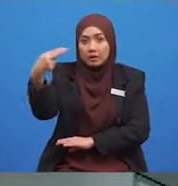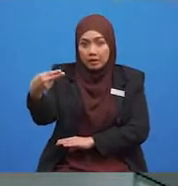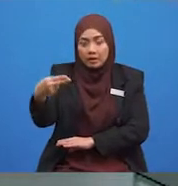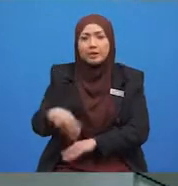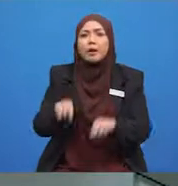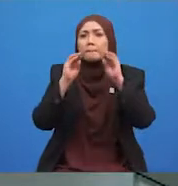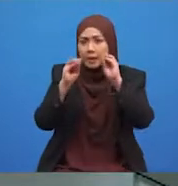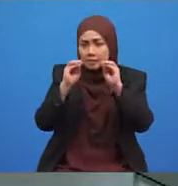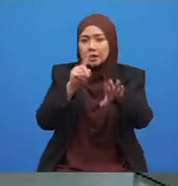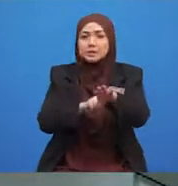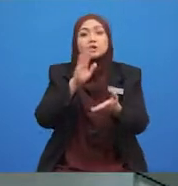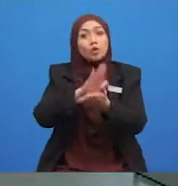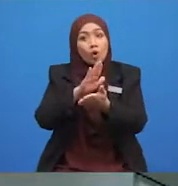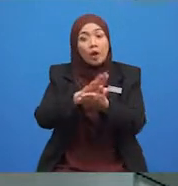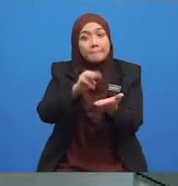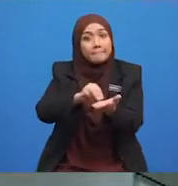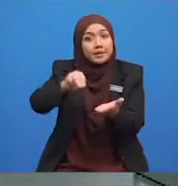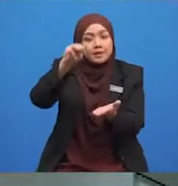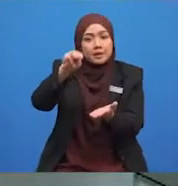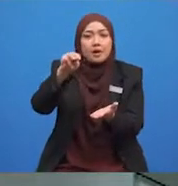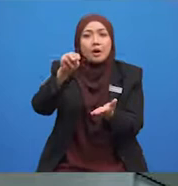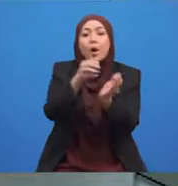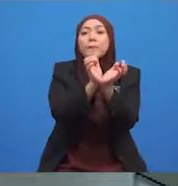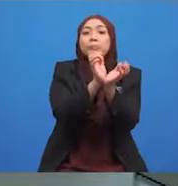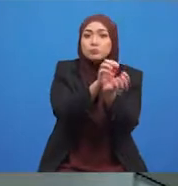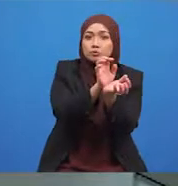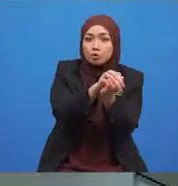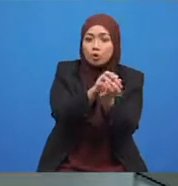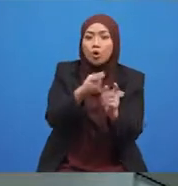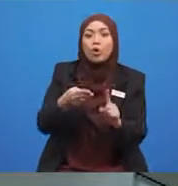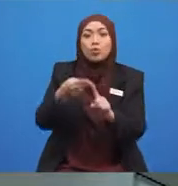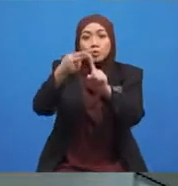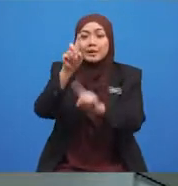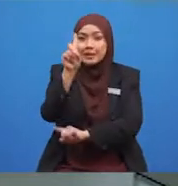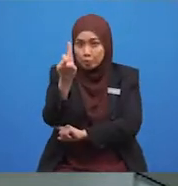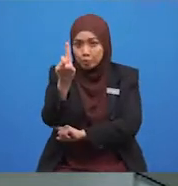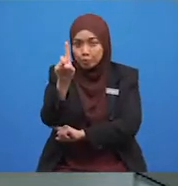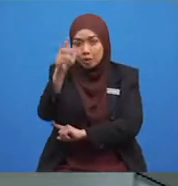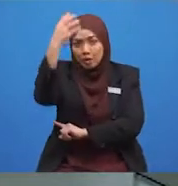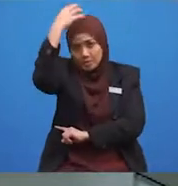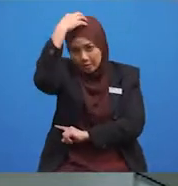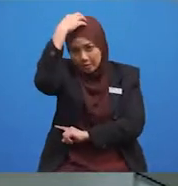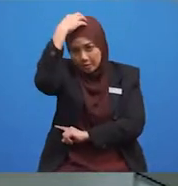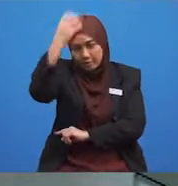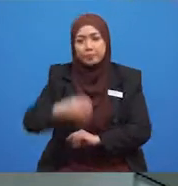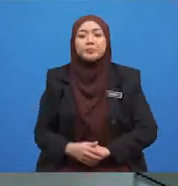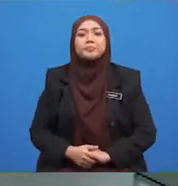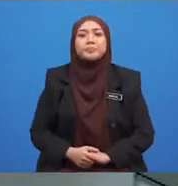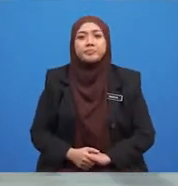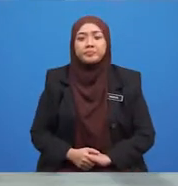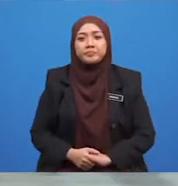matematik di Sekolah Menengah Kebangsaan Pucung Utama 1, Pucung, Selangor.